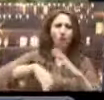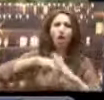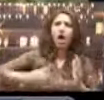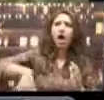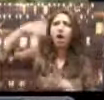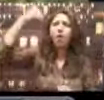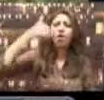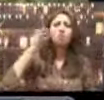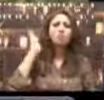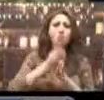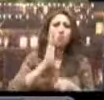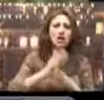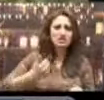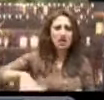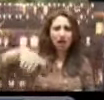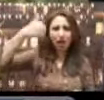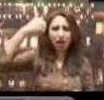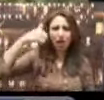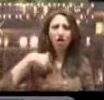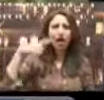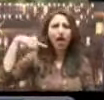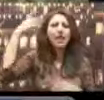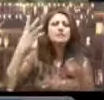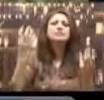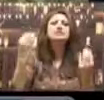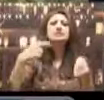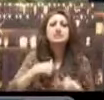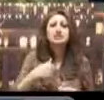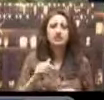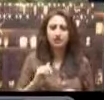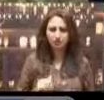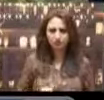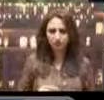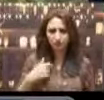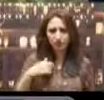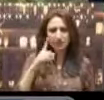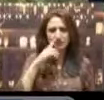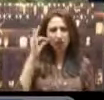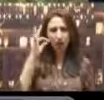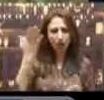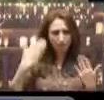مثلا الممثل نمره واحد في مصر. يعني بقول لك الحلم ده كان بيراودني كتير، وحتى لما خلصت ثانويه عامه